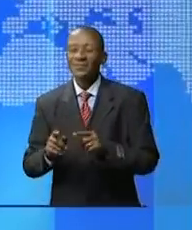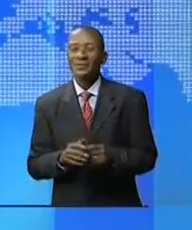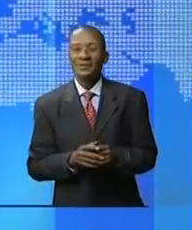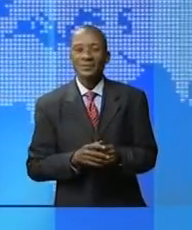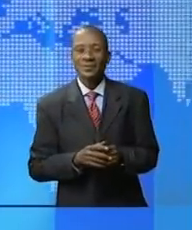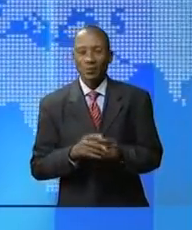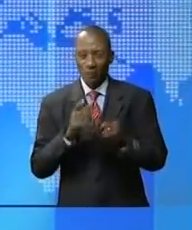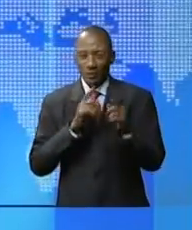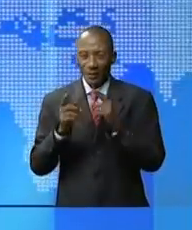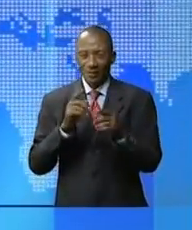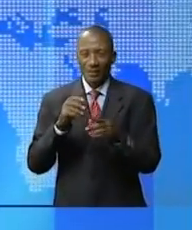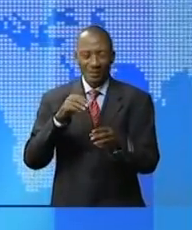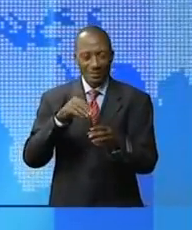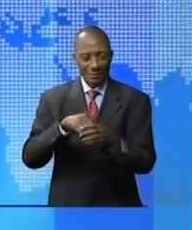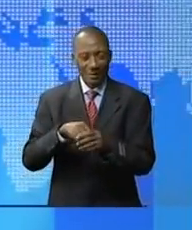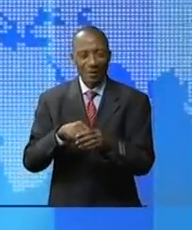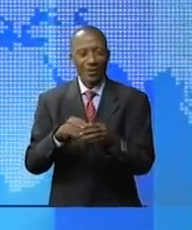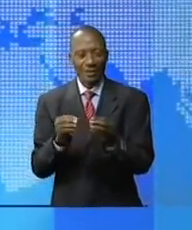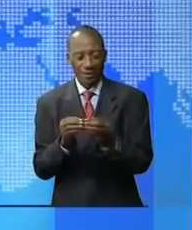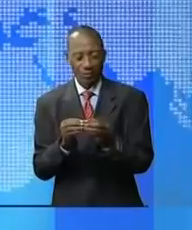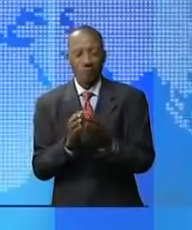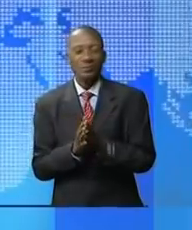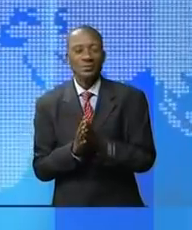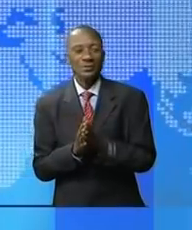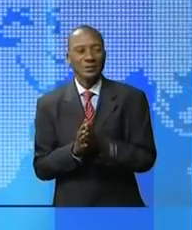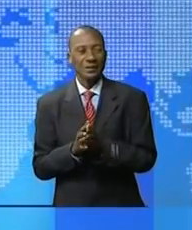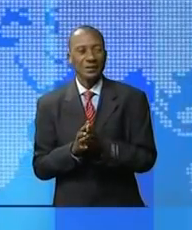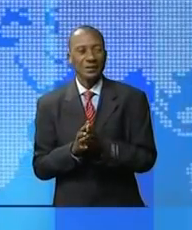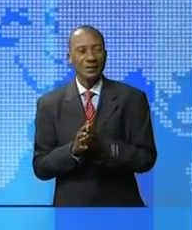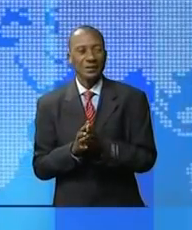cette session de septembre. Nos reporters ont sillonné la